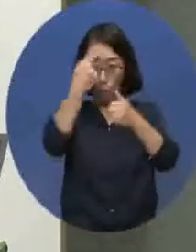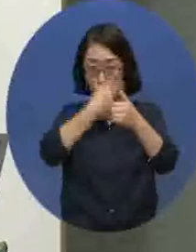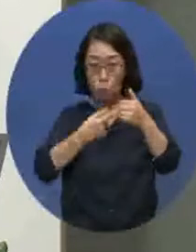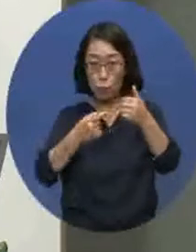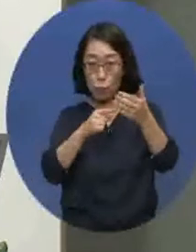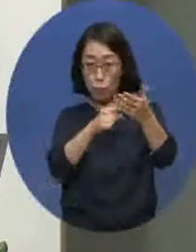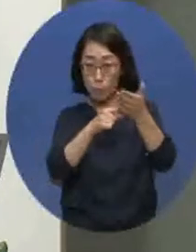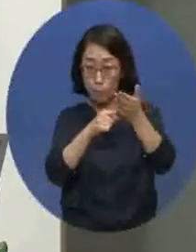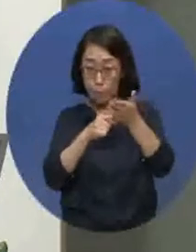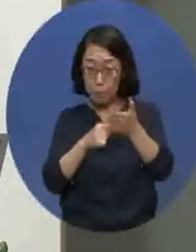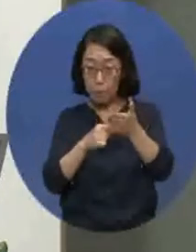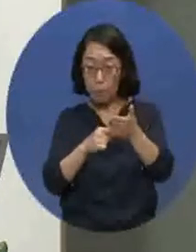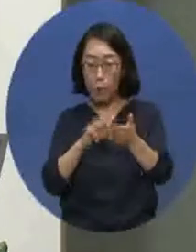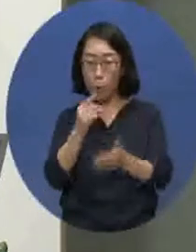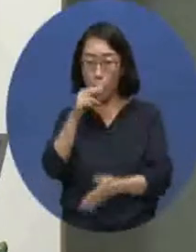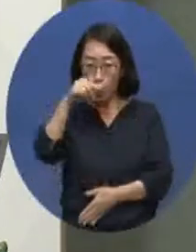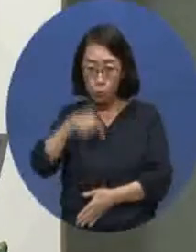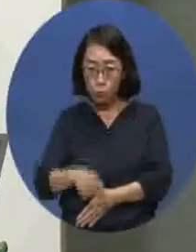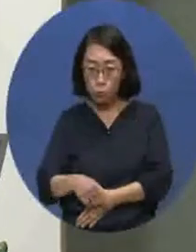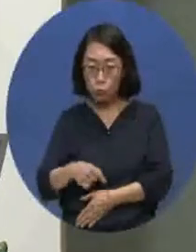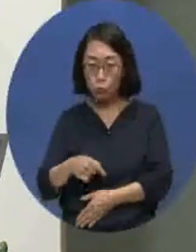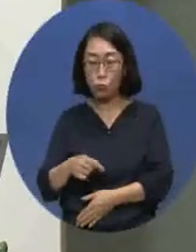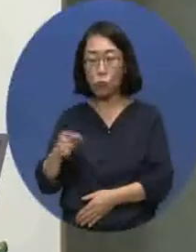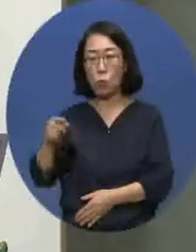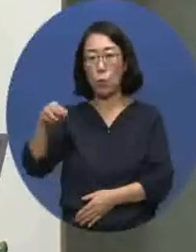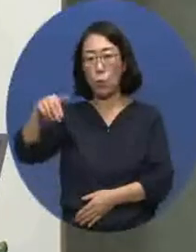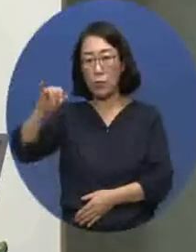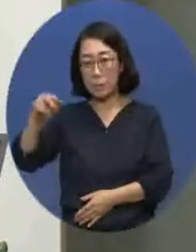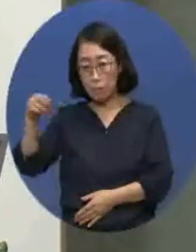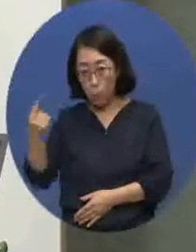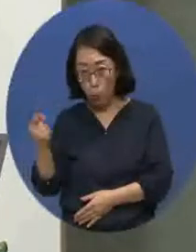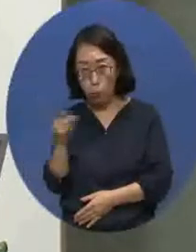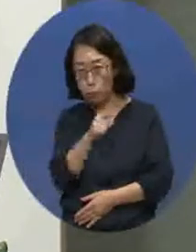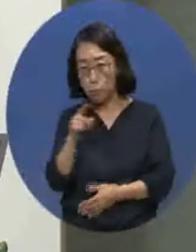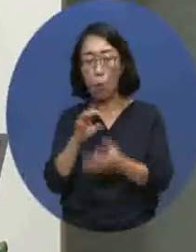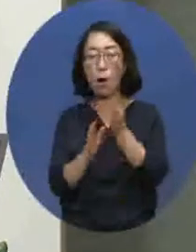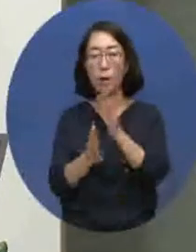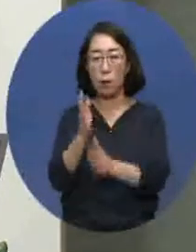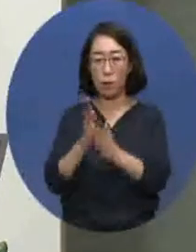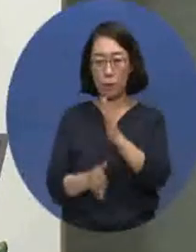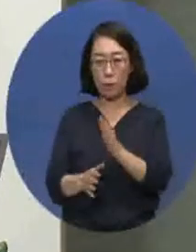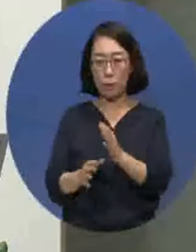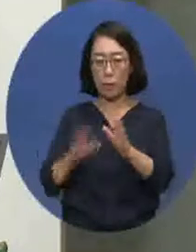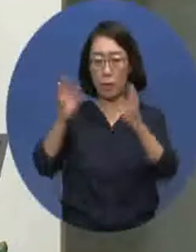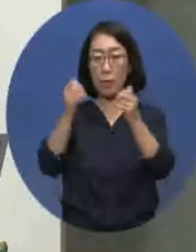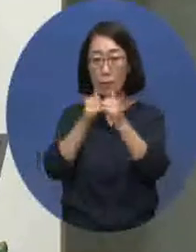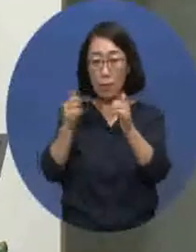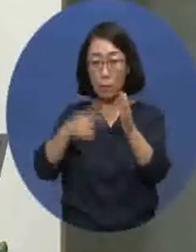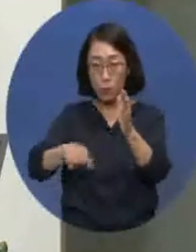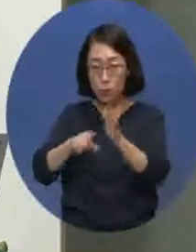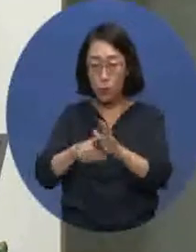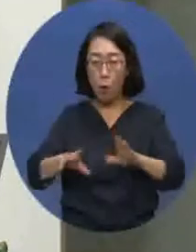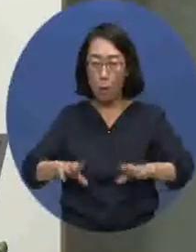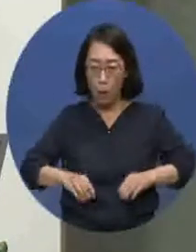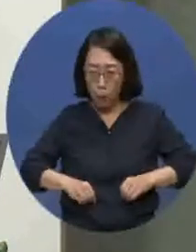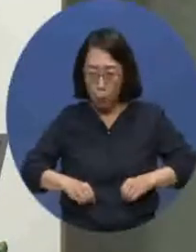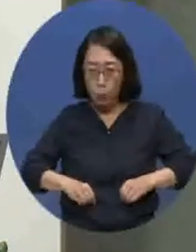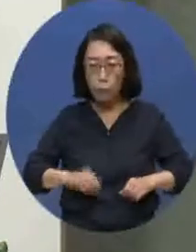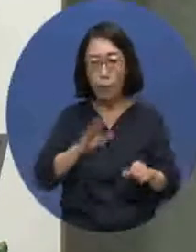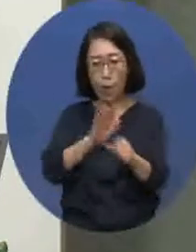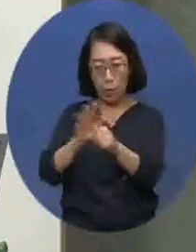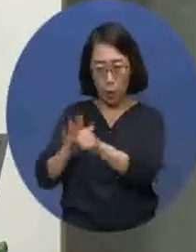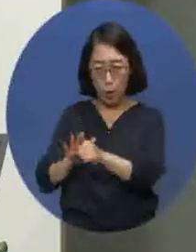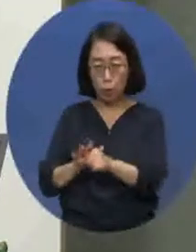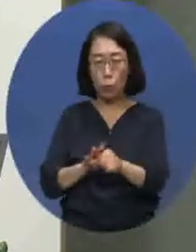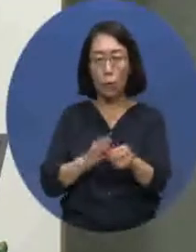진보든 그런 걸 다 떠나서 국민 온리 1 배고픔을 해결해 주고 국가발전을 위해서